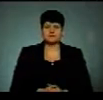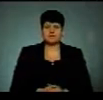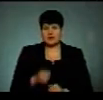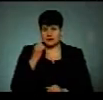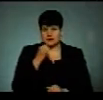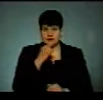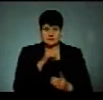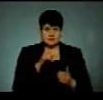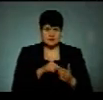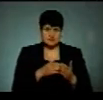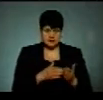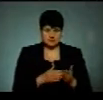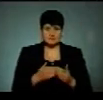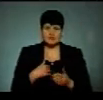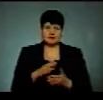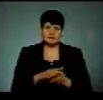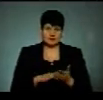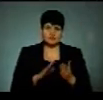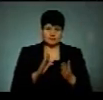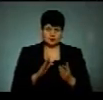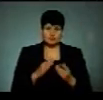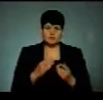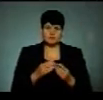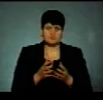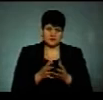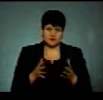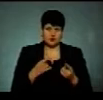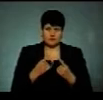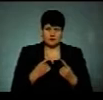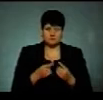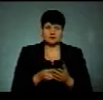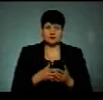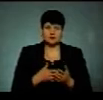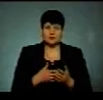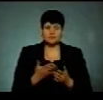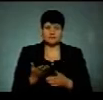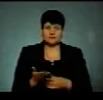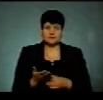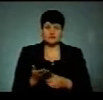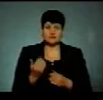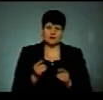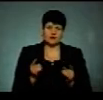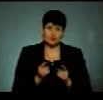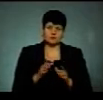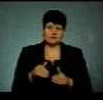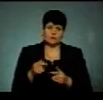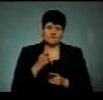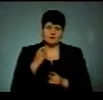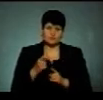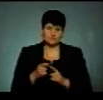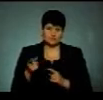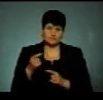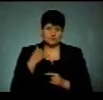Дякую за запитання. В принципі, ми далі будемо розлогіше говорити про тариф і його формування, але давайте коротко дамо відповідь